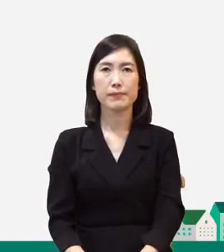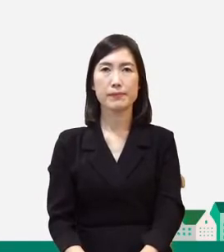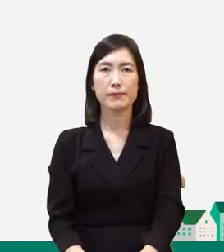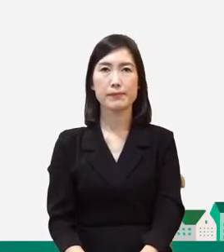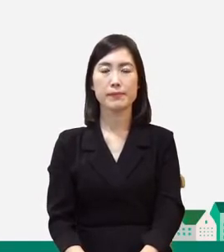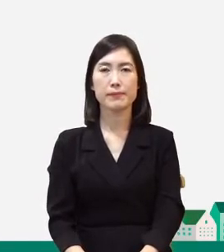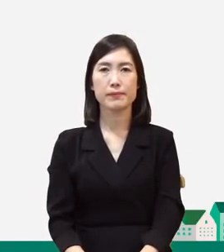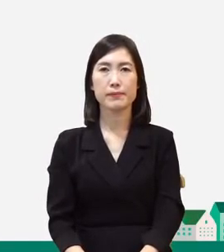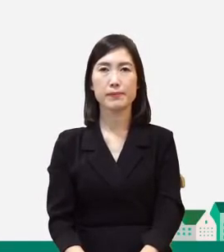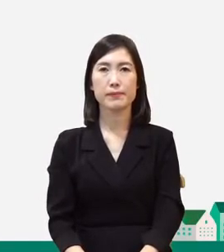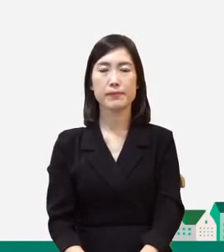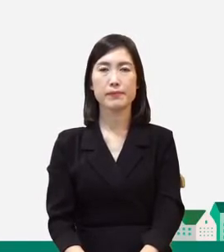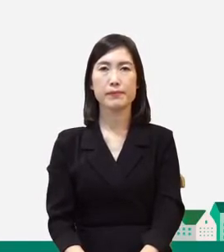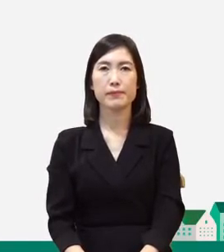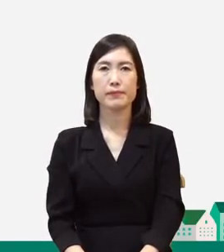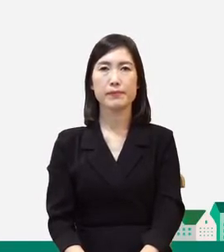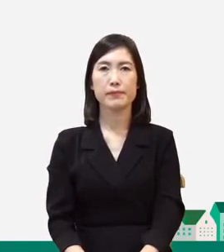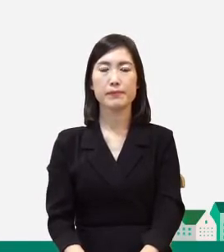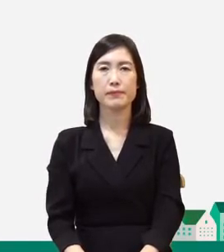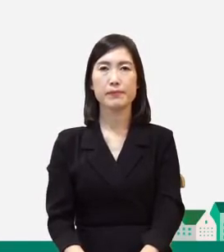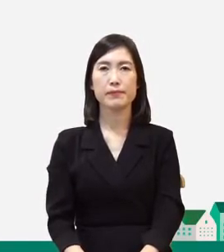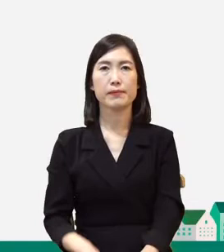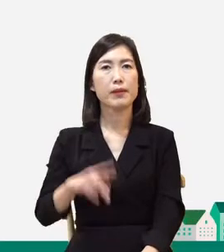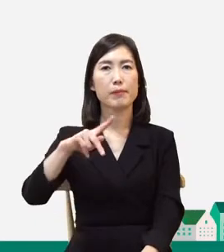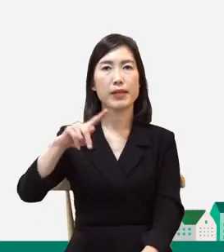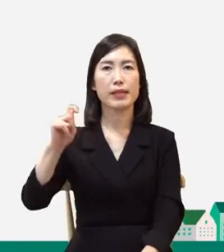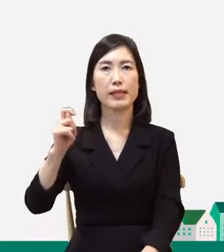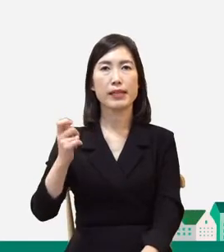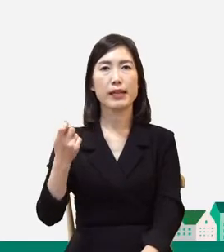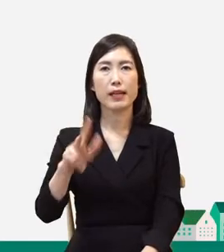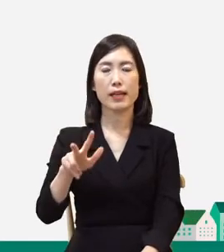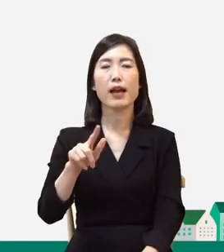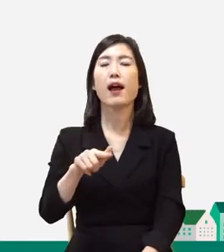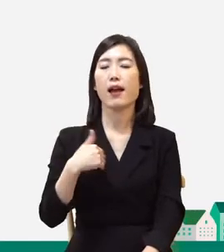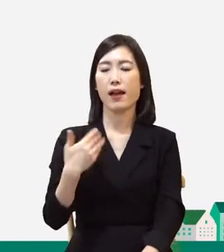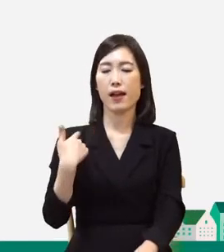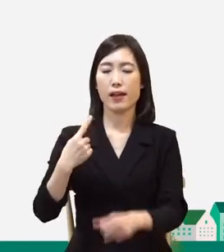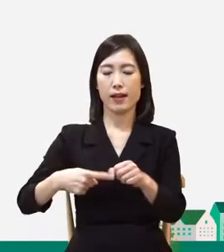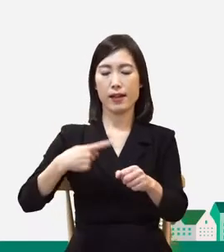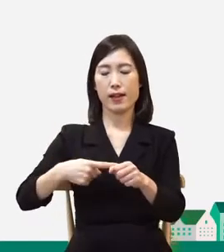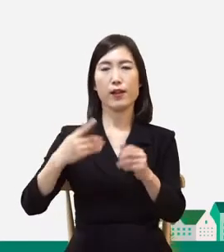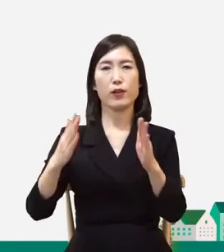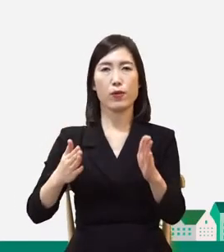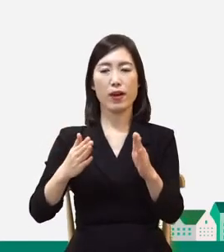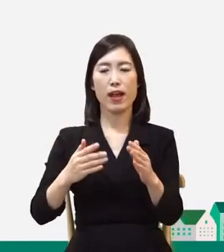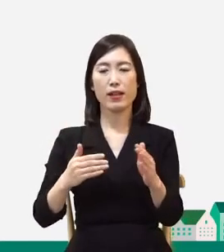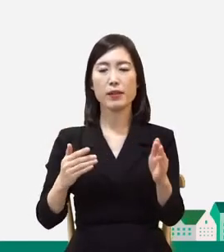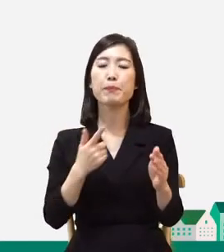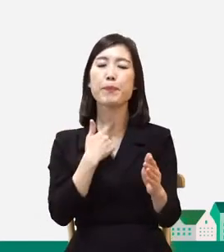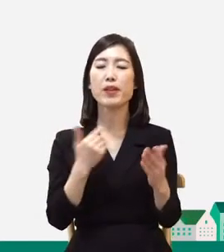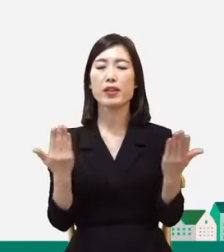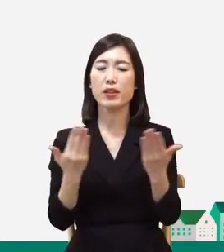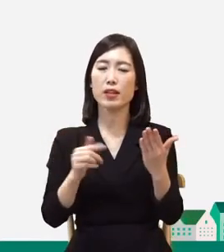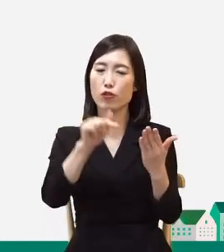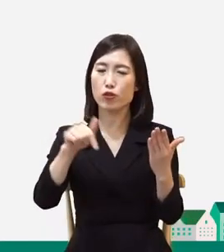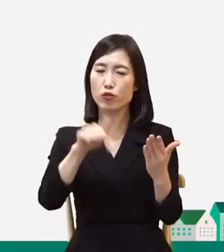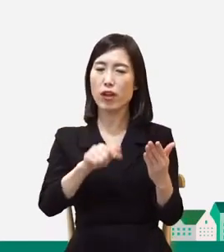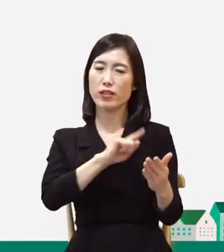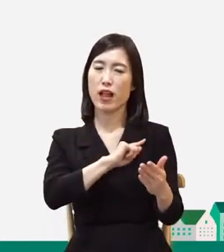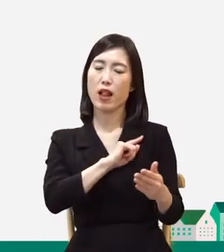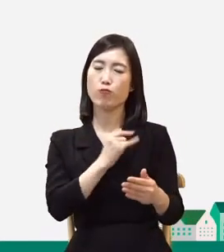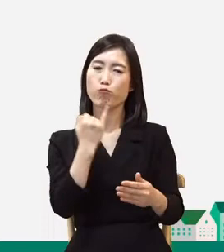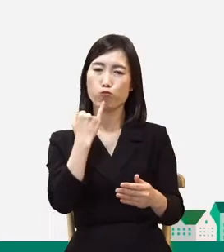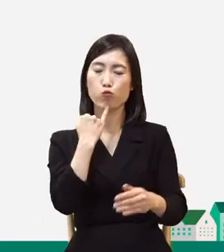그이 앞에 버전이요. 1년간 저희가 지나온 길을 돌아볼 때 가장 긍정적인 부분이라고